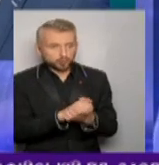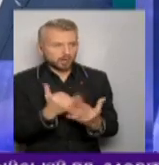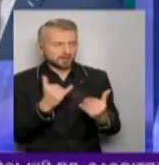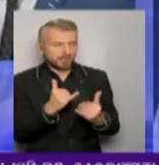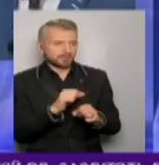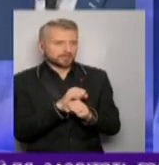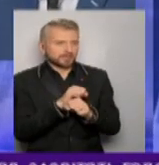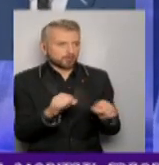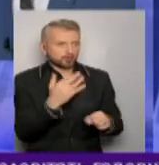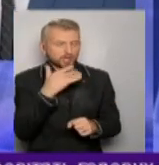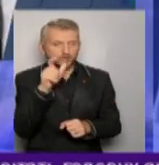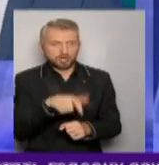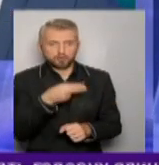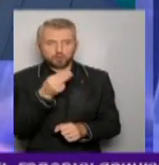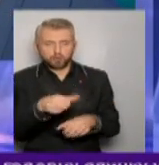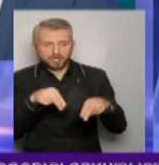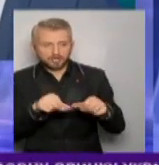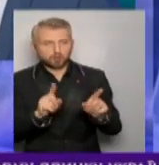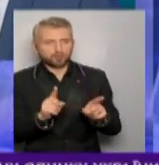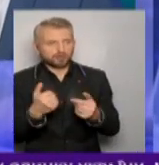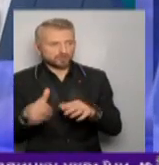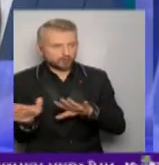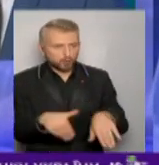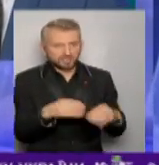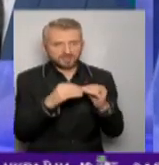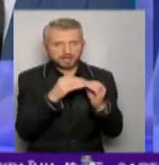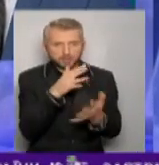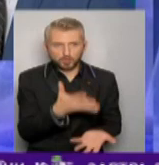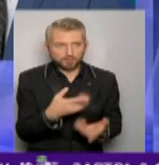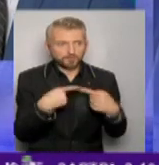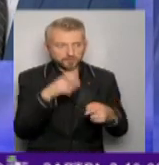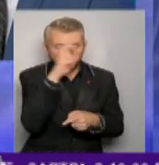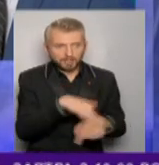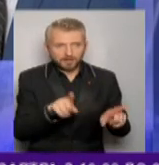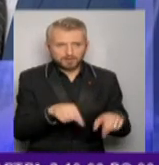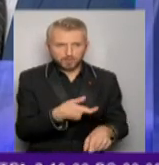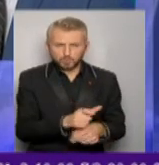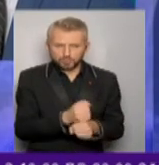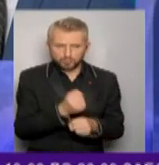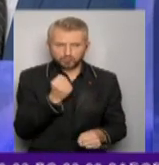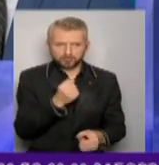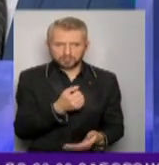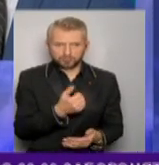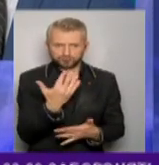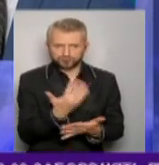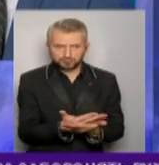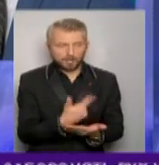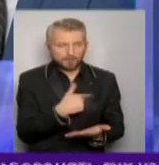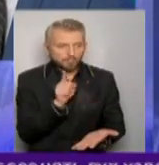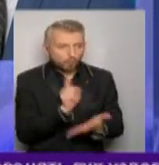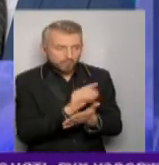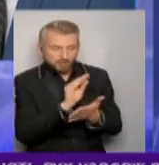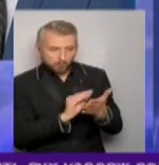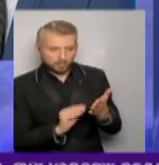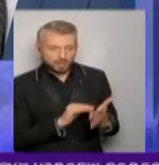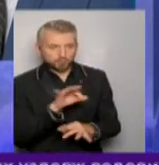іноземцю купувати землю, хоча пройшли вже десятки років. І в інших країнах теж дуже жорсткі обмеження. Це ми повинні прописати в